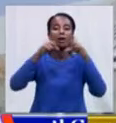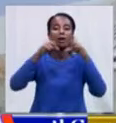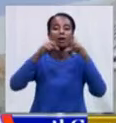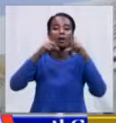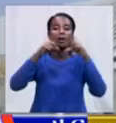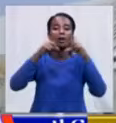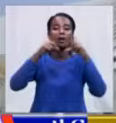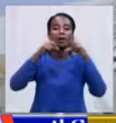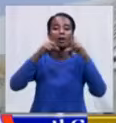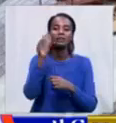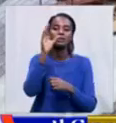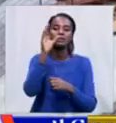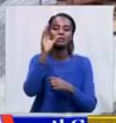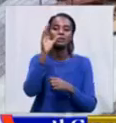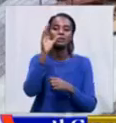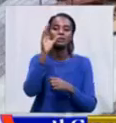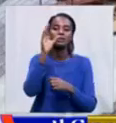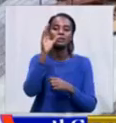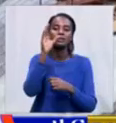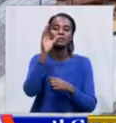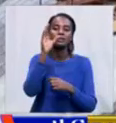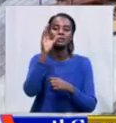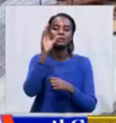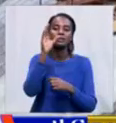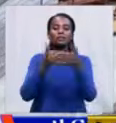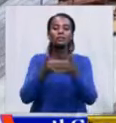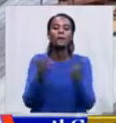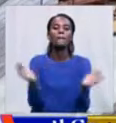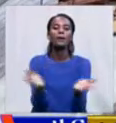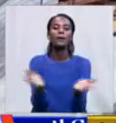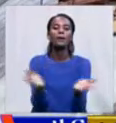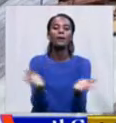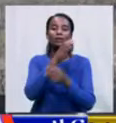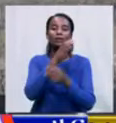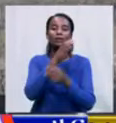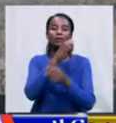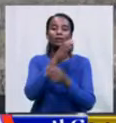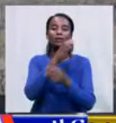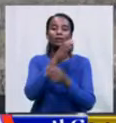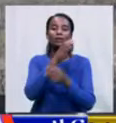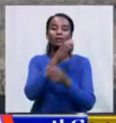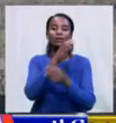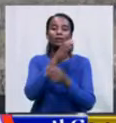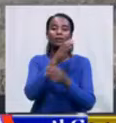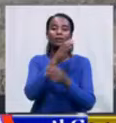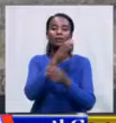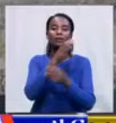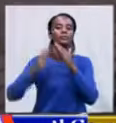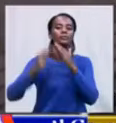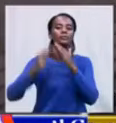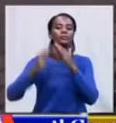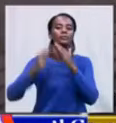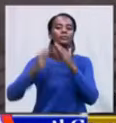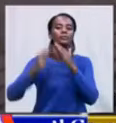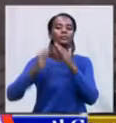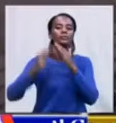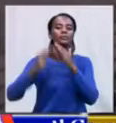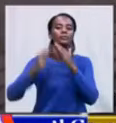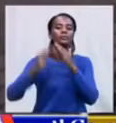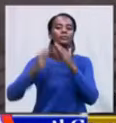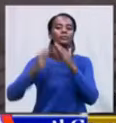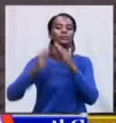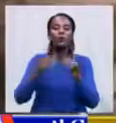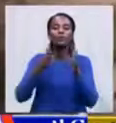የኢትዮጵያ ህዳሴ ግድብ አሁን የደረሰበት ደረጃ የሚያበረታታና የማህበረሰቡን ተሳትፎ ይበልጥ ተጠናክሮ